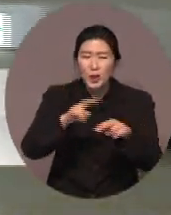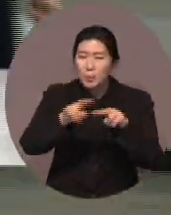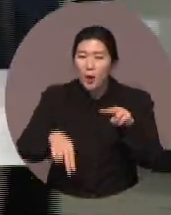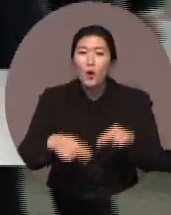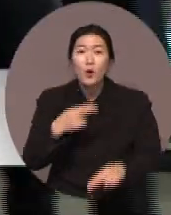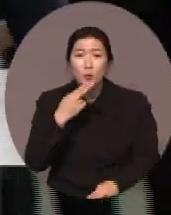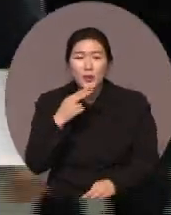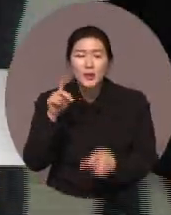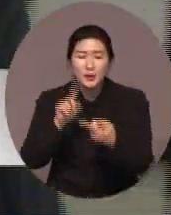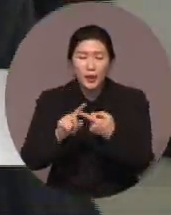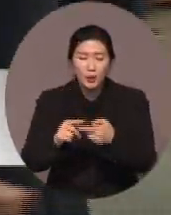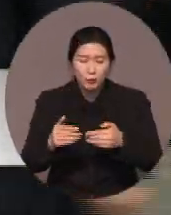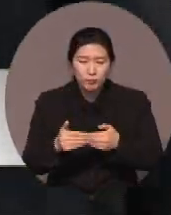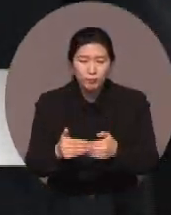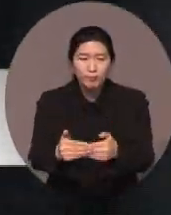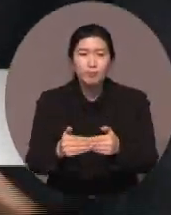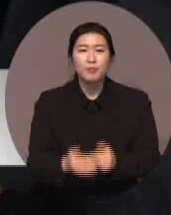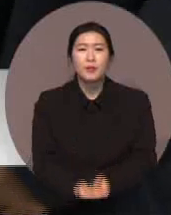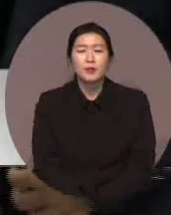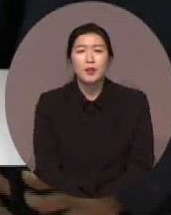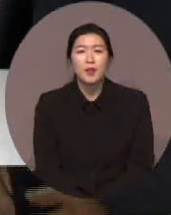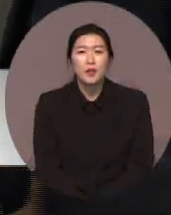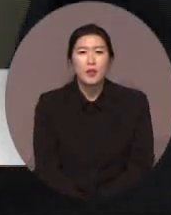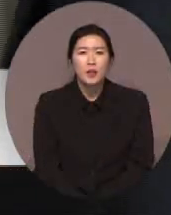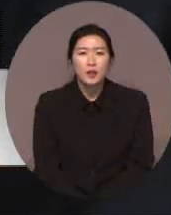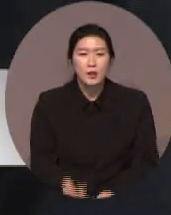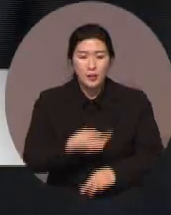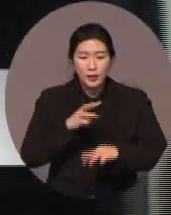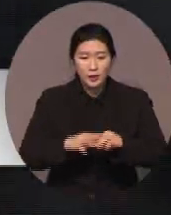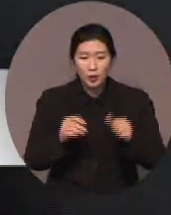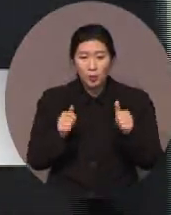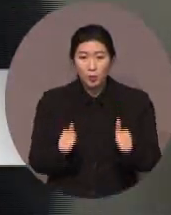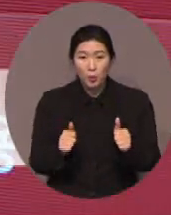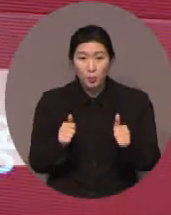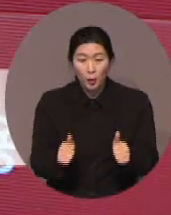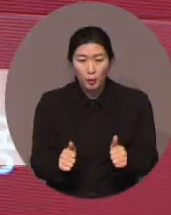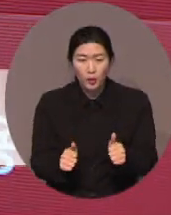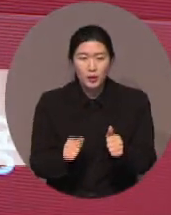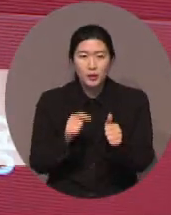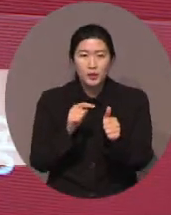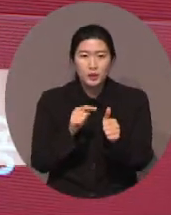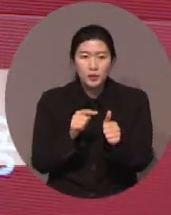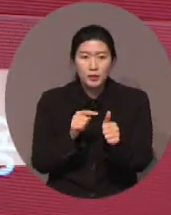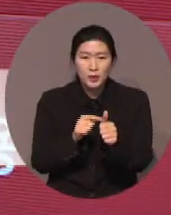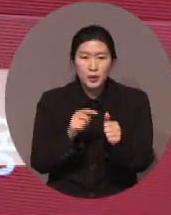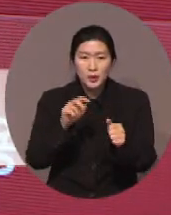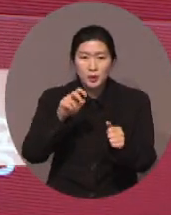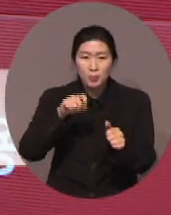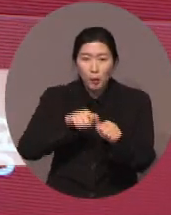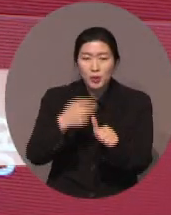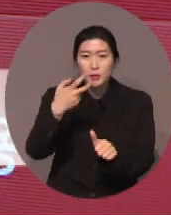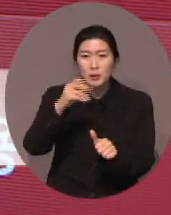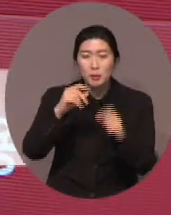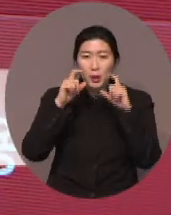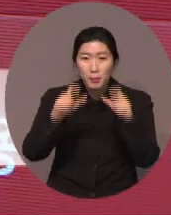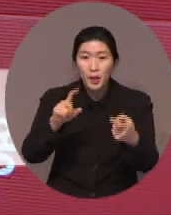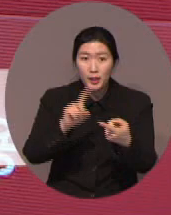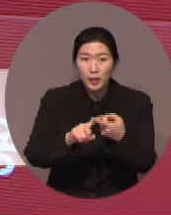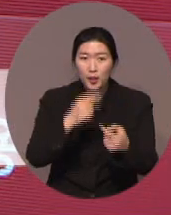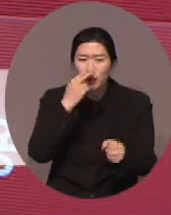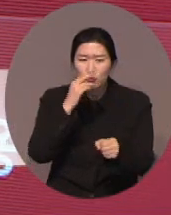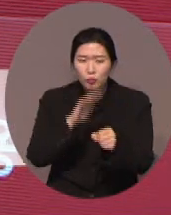시장직을 유지할 수 있게 됐습니다 대전 지법에 따르면이 시장과 검찰 측 모두 항소 재개시안인